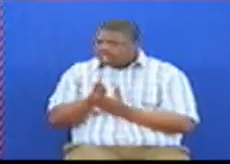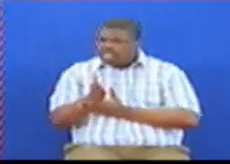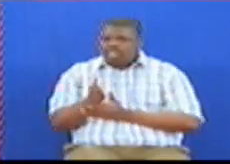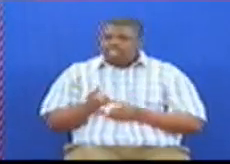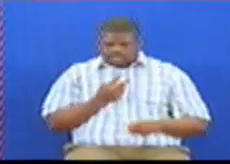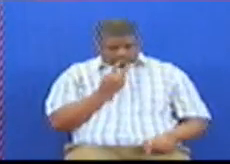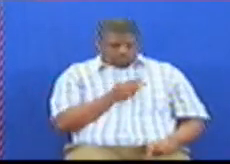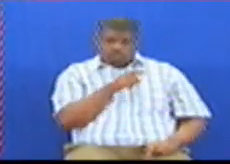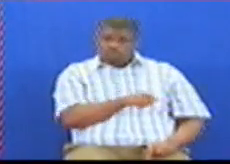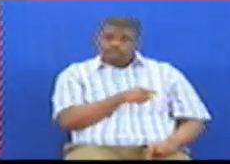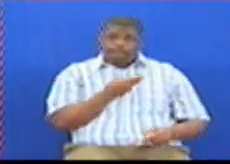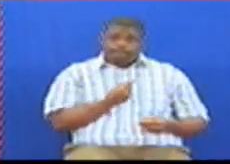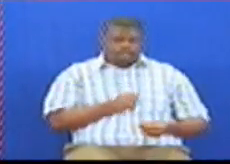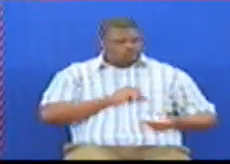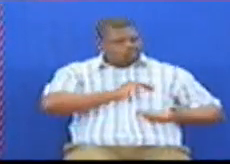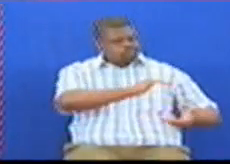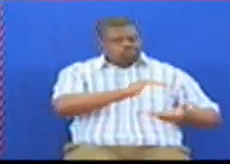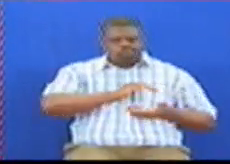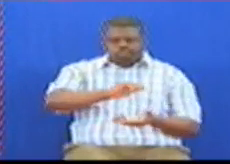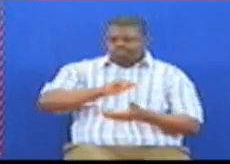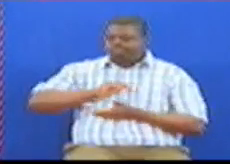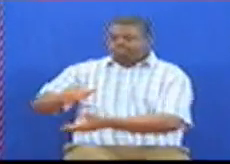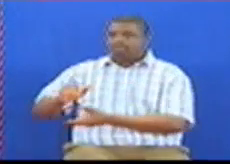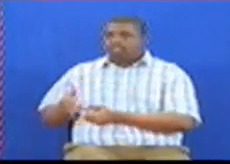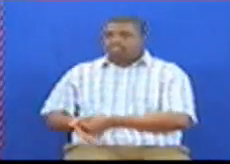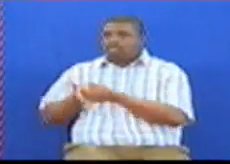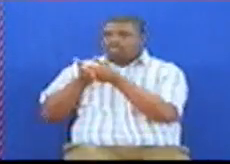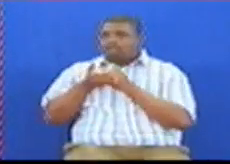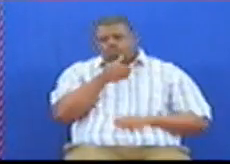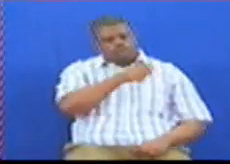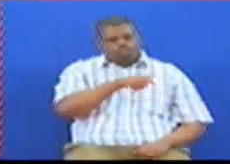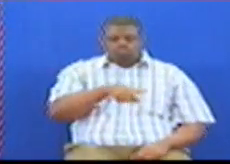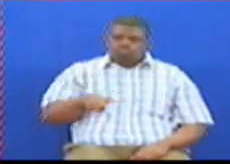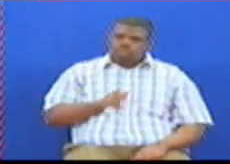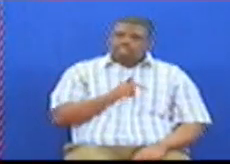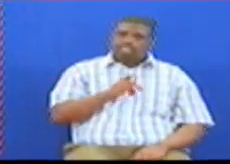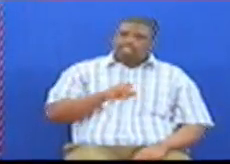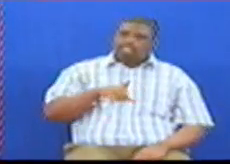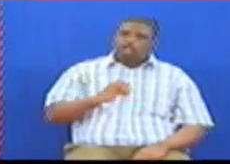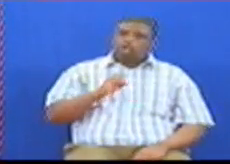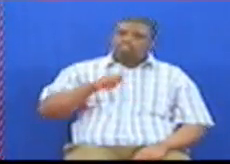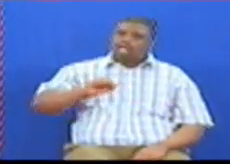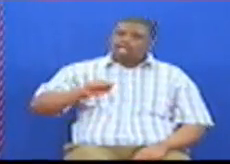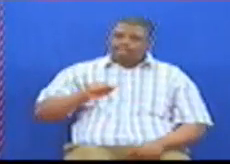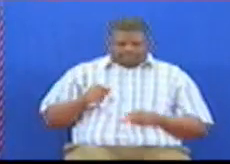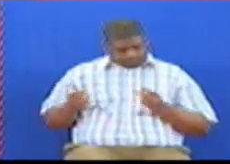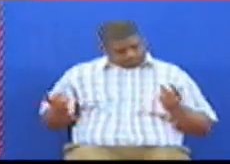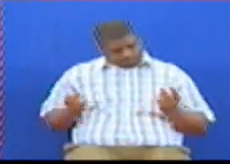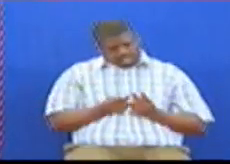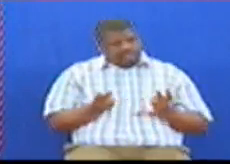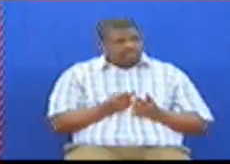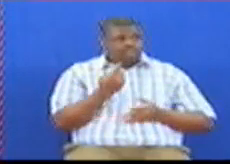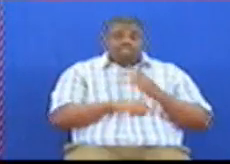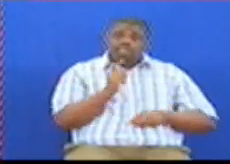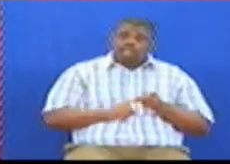kutakiwa kuipeleka pesa ya Tarura ifike maeneo yake iweze kuwasaidia wananchi wa kule Kilosa. Lakini pamoja na hayo mheshimiwa, kwenye swala